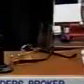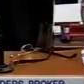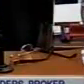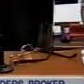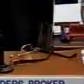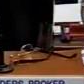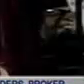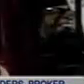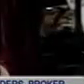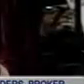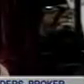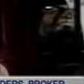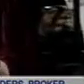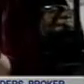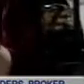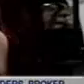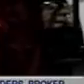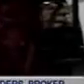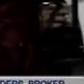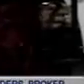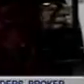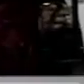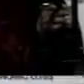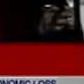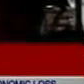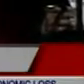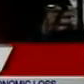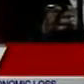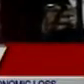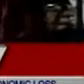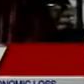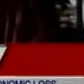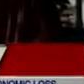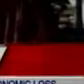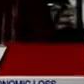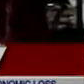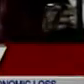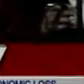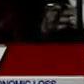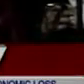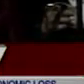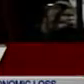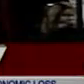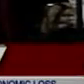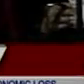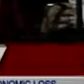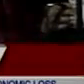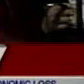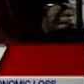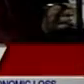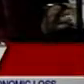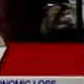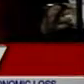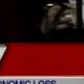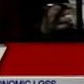ito ay paglilinaw lamang. At sana po, pagbigyan niyo kami, no? Kanina po, gusto ko